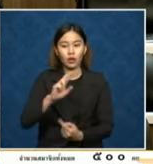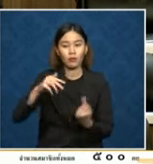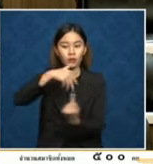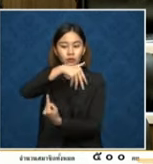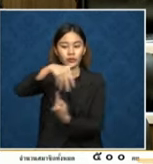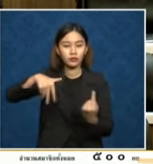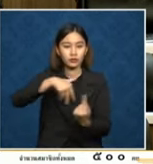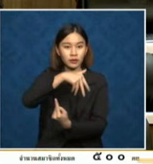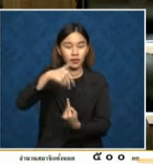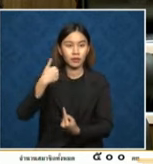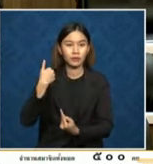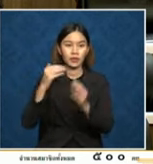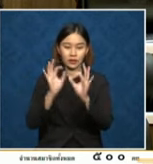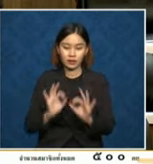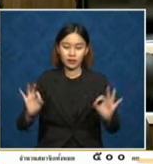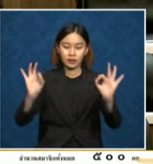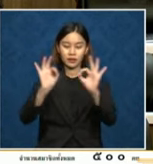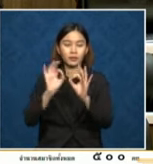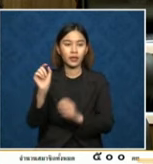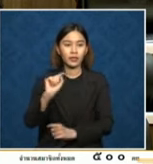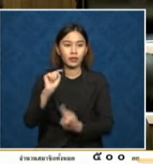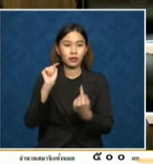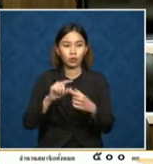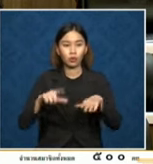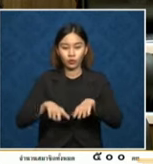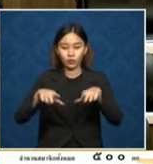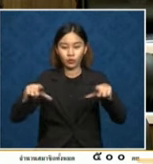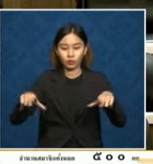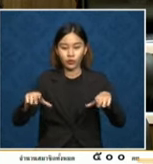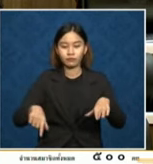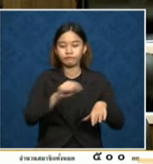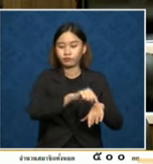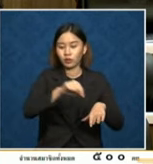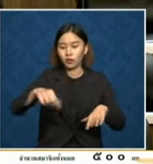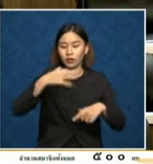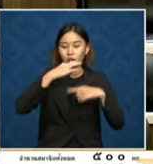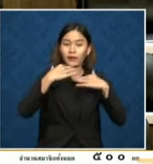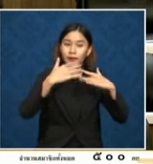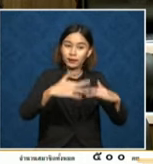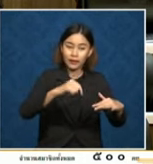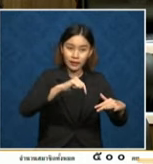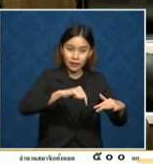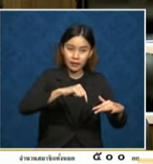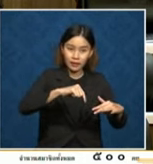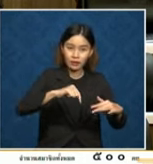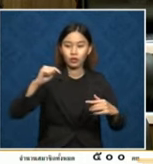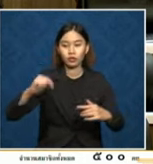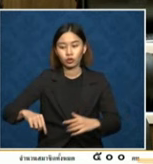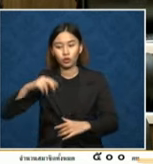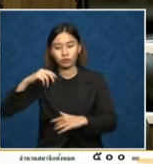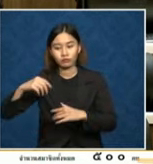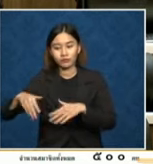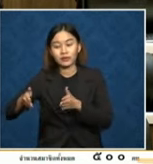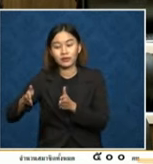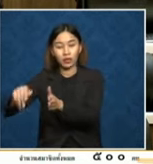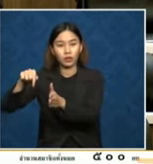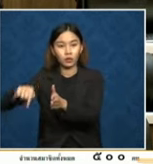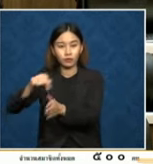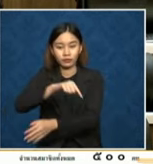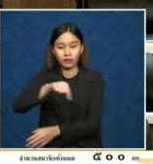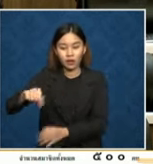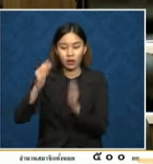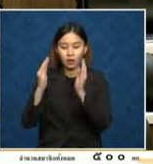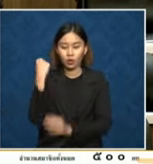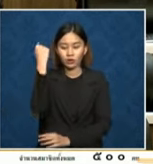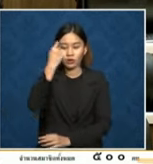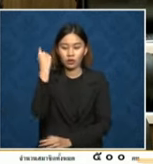ศครับและที่สำคัญในพื้นที่2พื้นที่นี้ครับฝั่งทะเลและฝั่งบึงบัวเนี่ยเป็นที่ที่นักท่